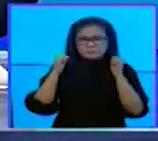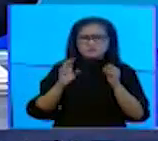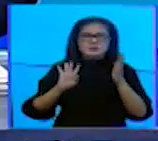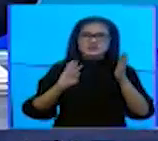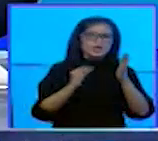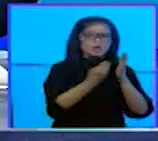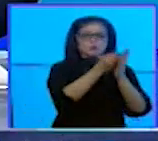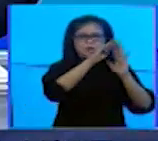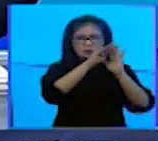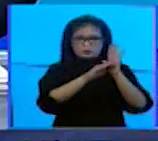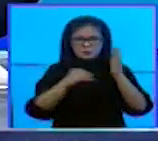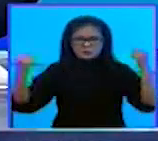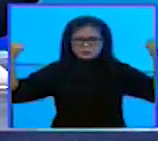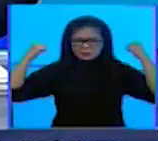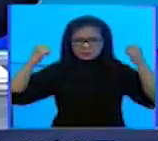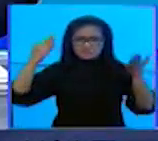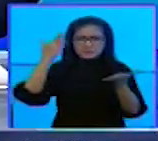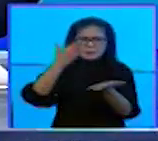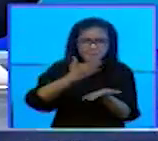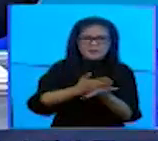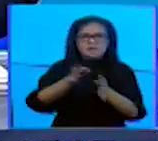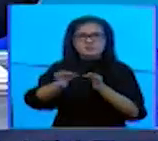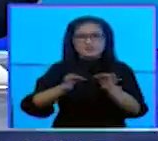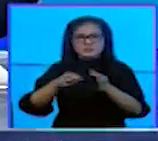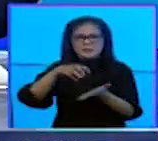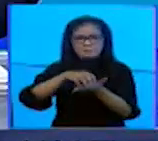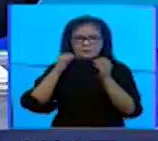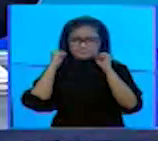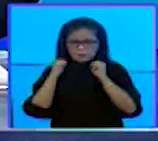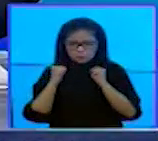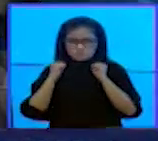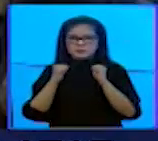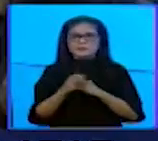kesehatan karena terbatasnya fasilitas di tempat pengungsian.